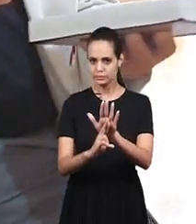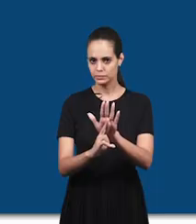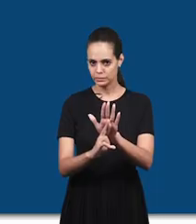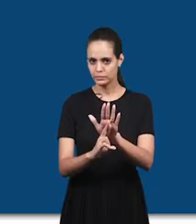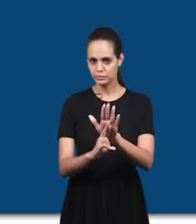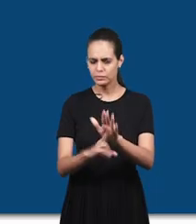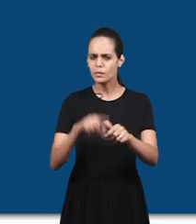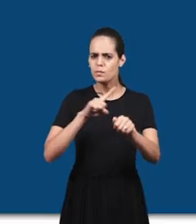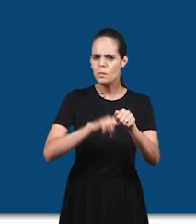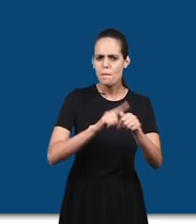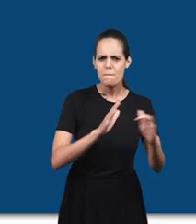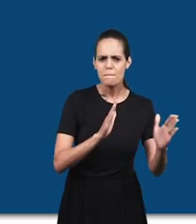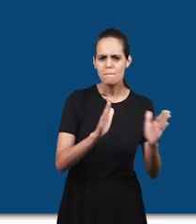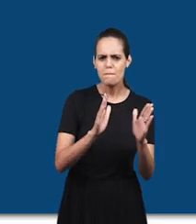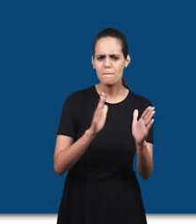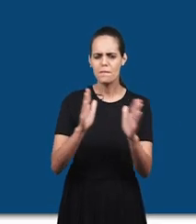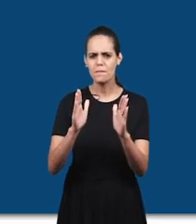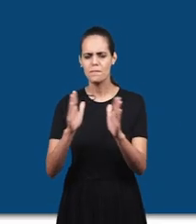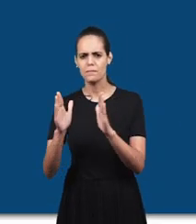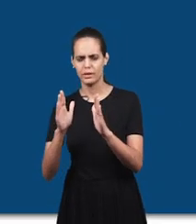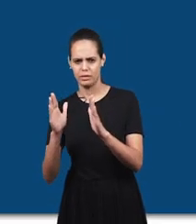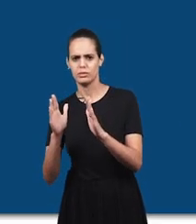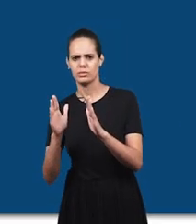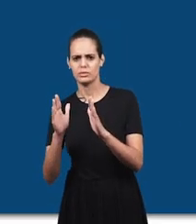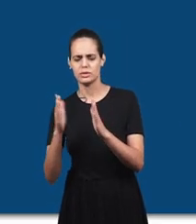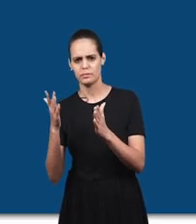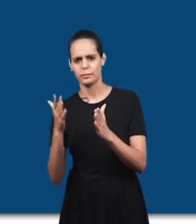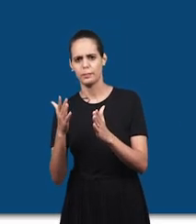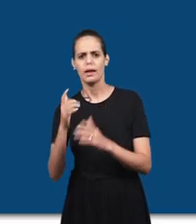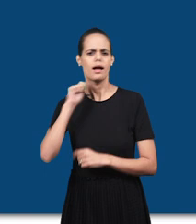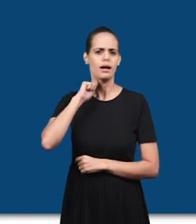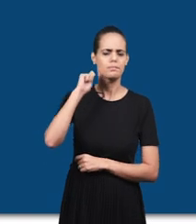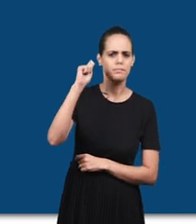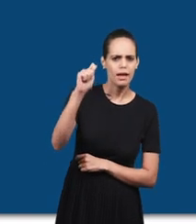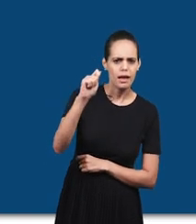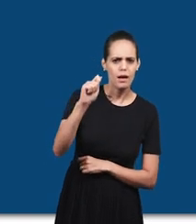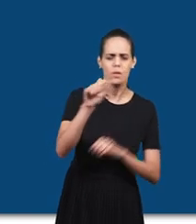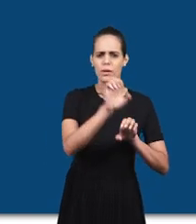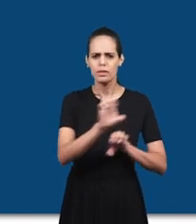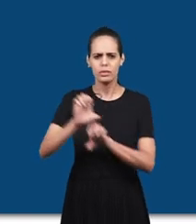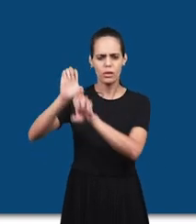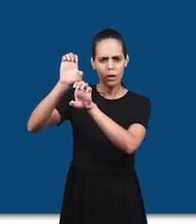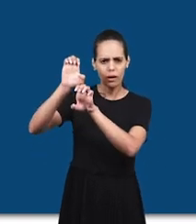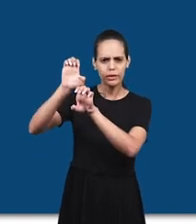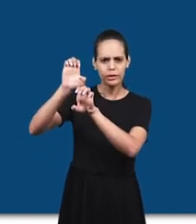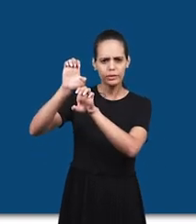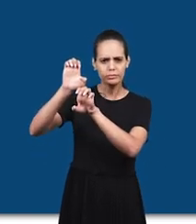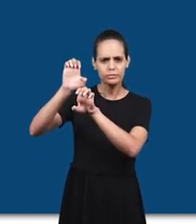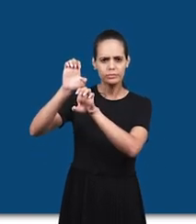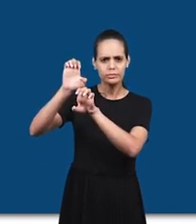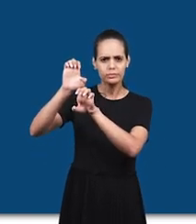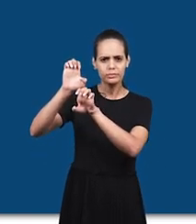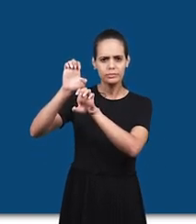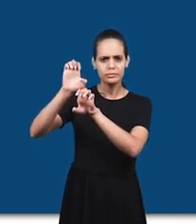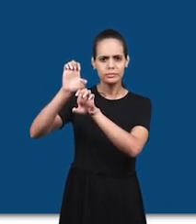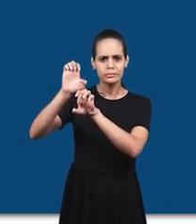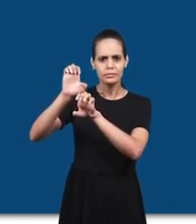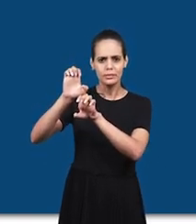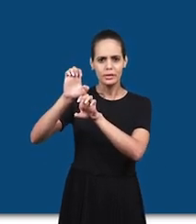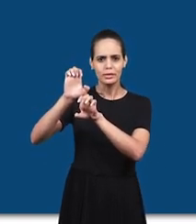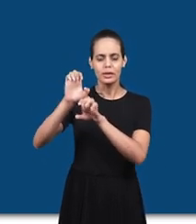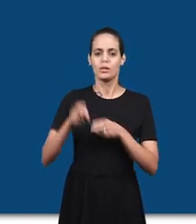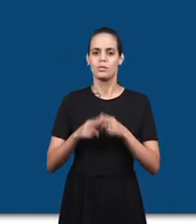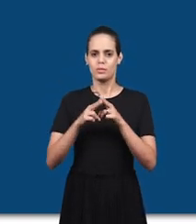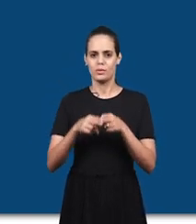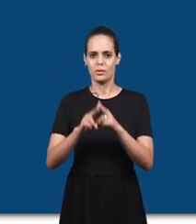qui sont là, des noms prophétiques qui représentent en plusieurs moments la figure de